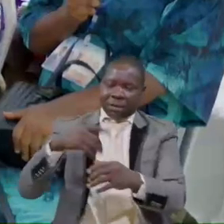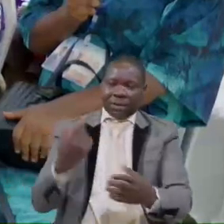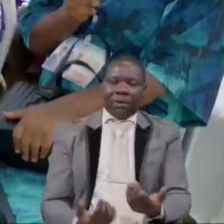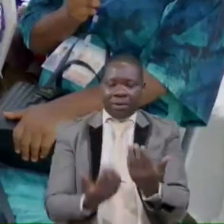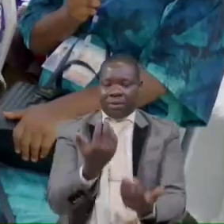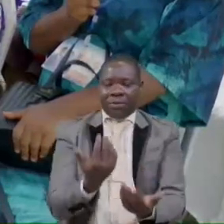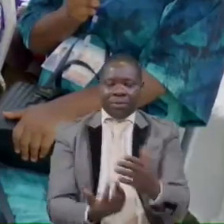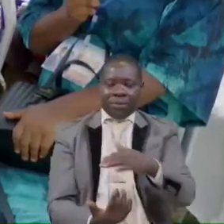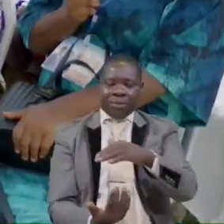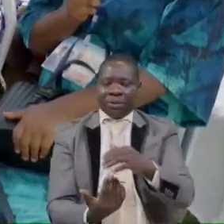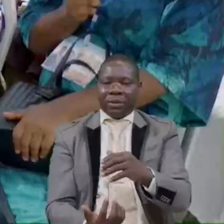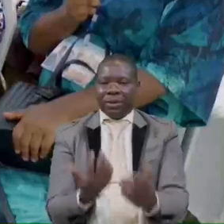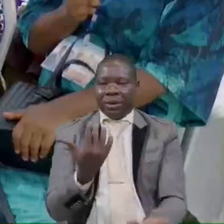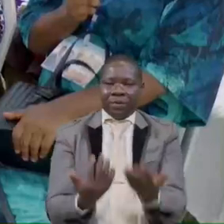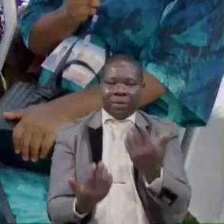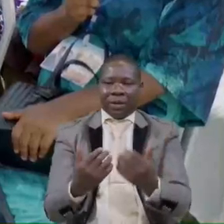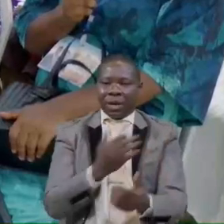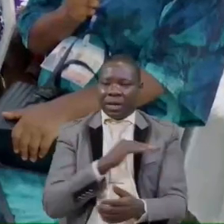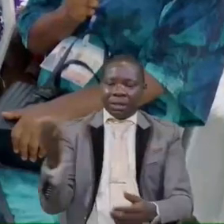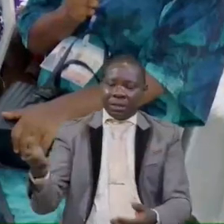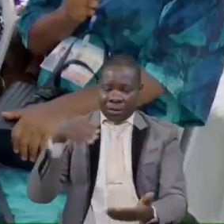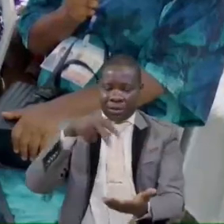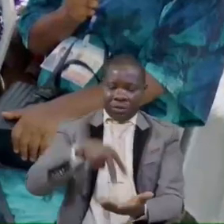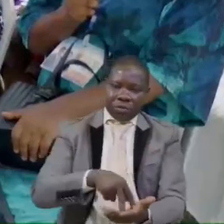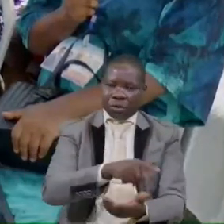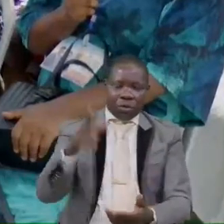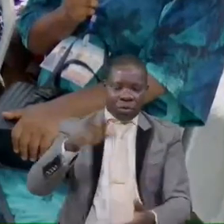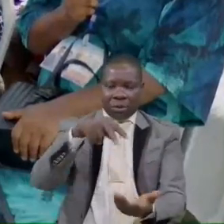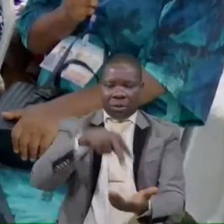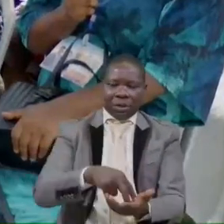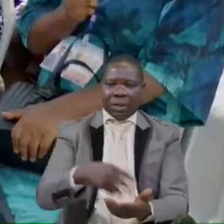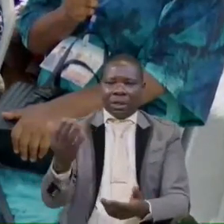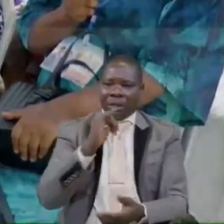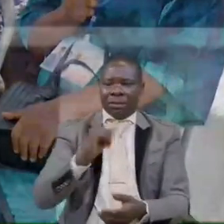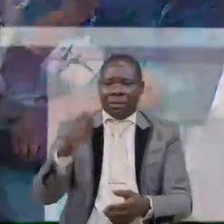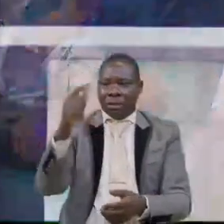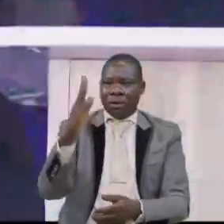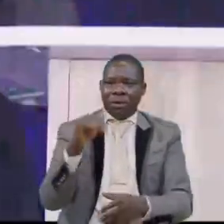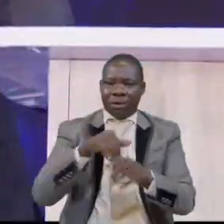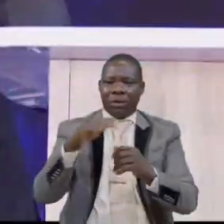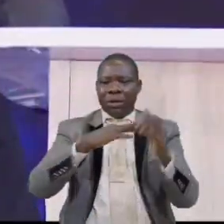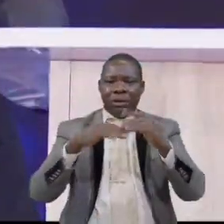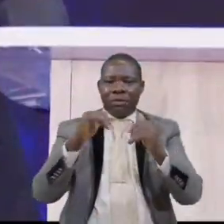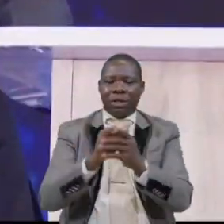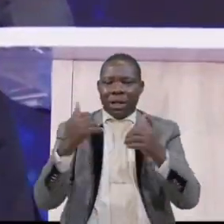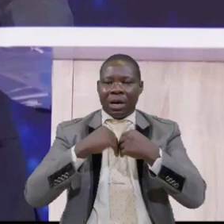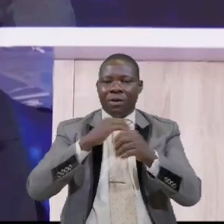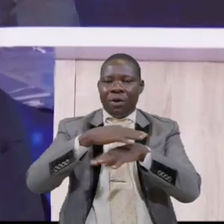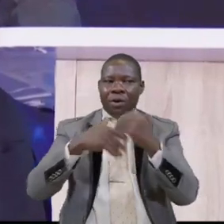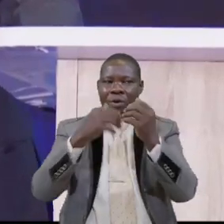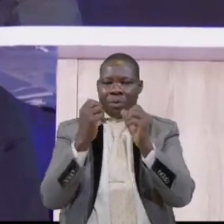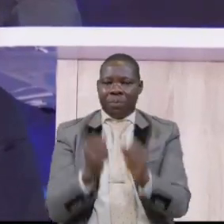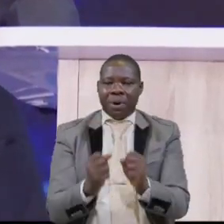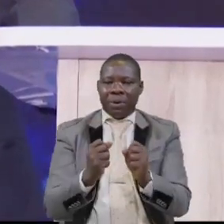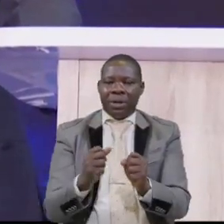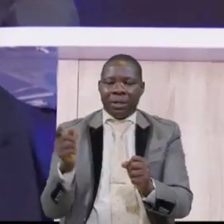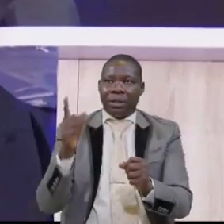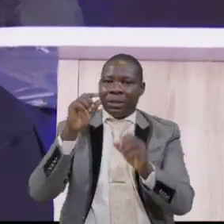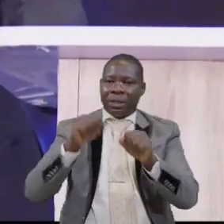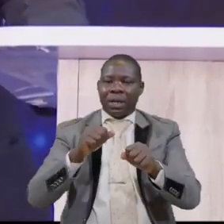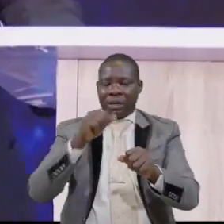tenir. Il y a un Dieu au ciel qui a toute la puissance, qui peut éteindre toute